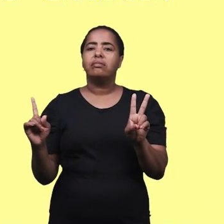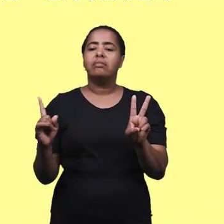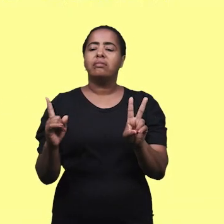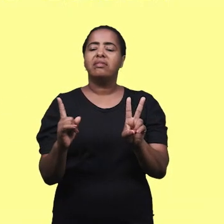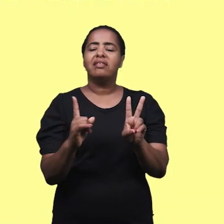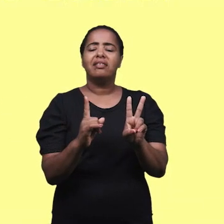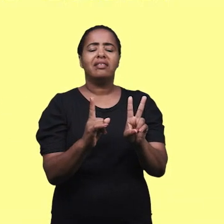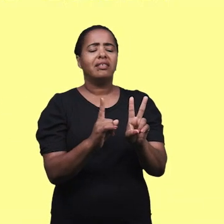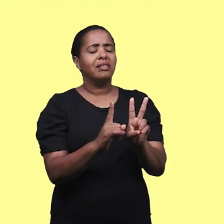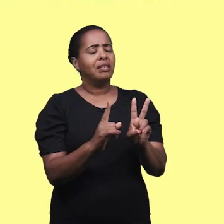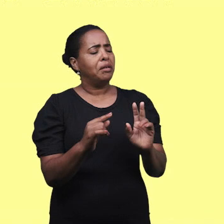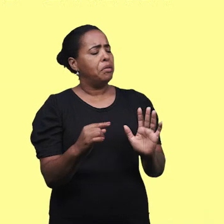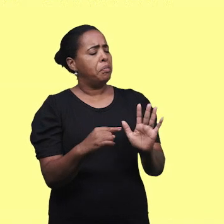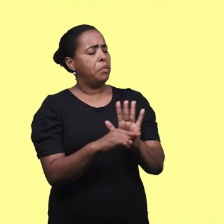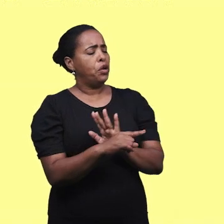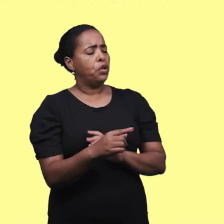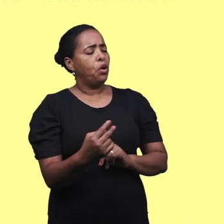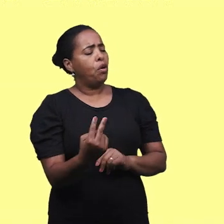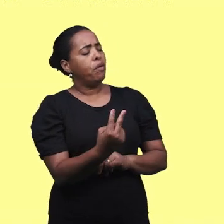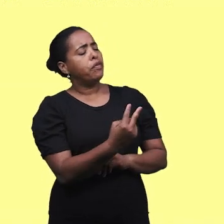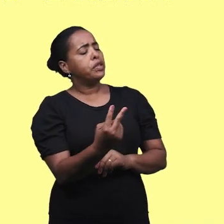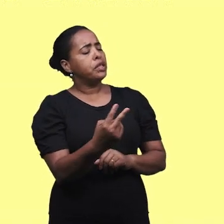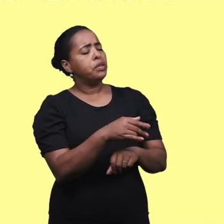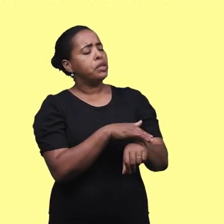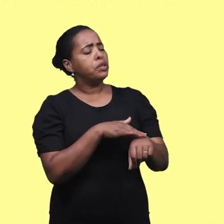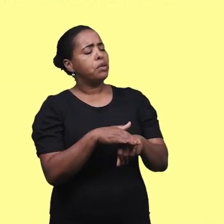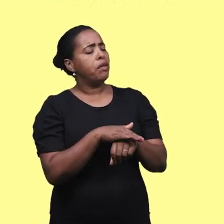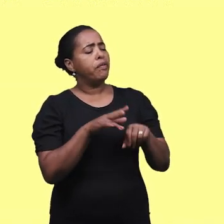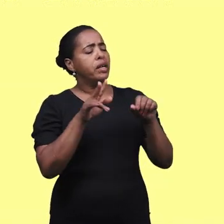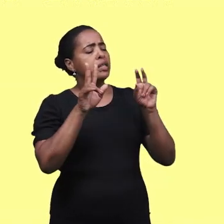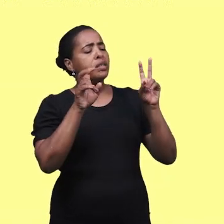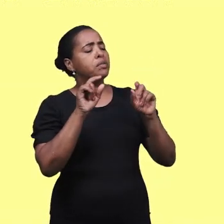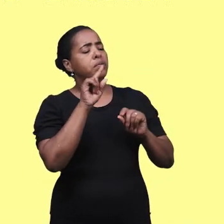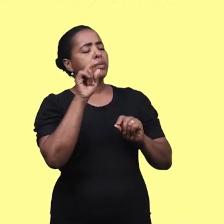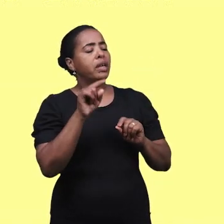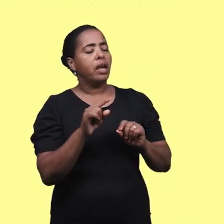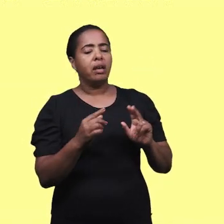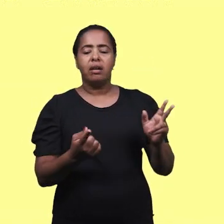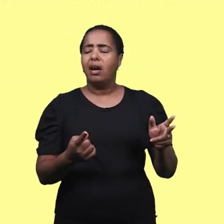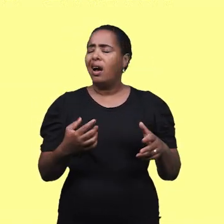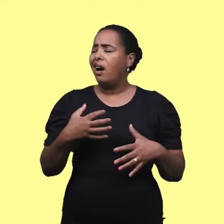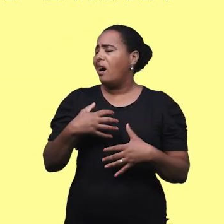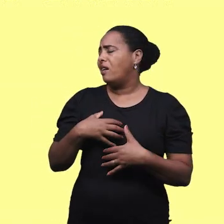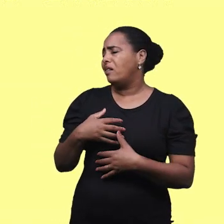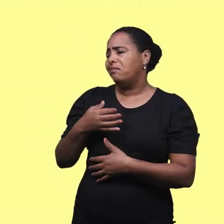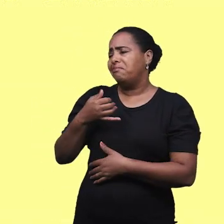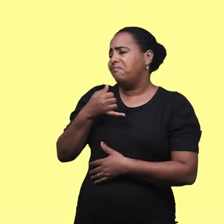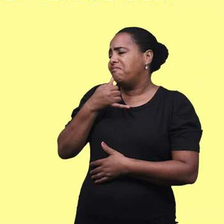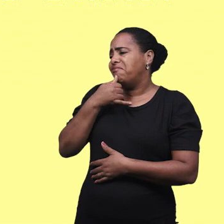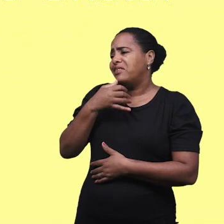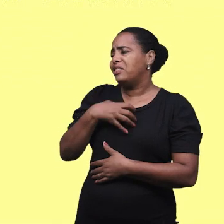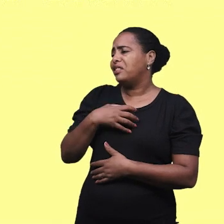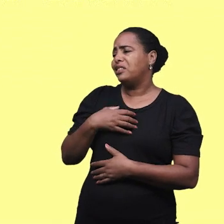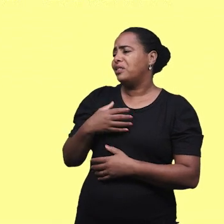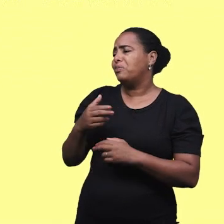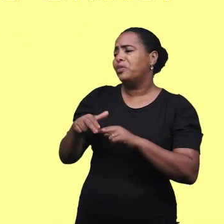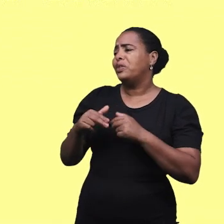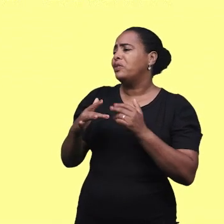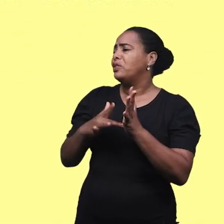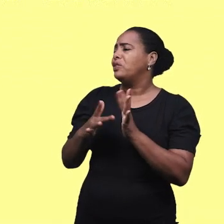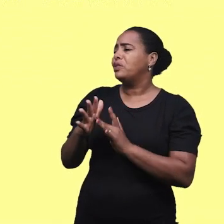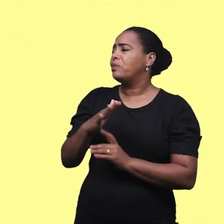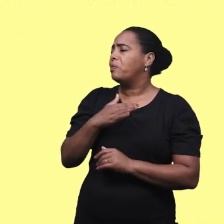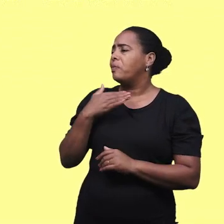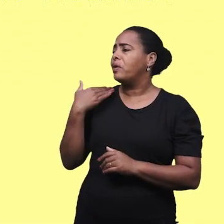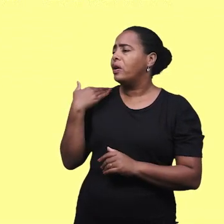approché d'eux et a demandé sur quoi ils parlaient. Et ils ont répondu qu'ils étaient tristes parce